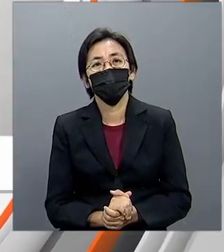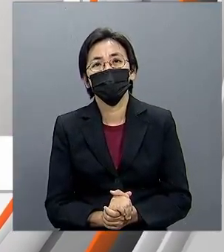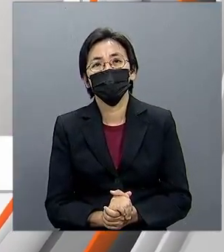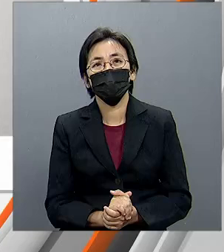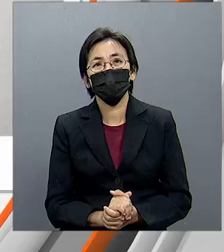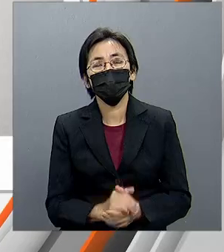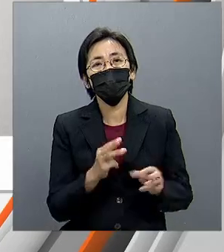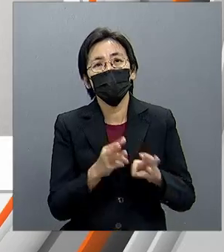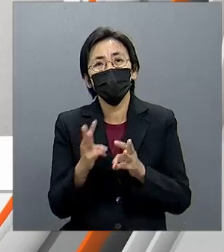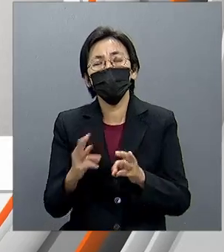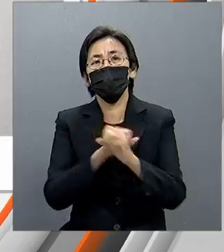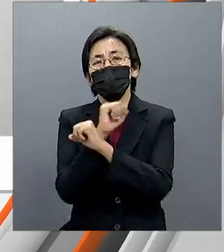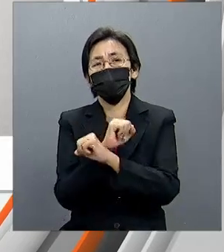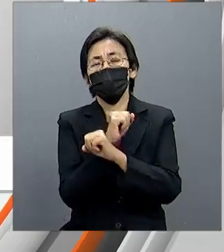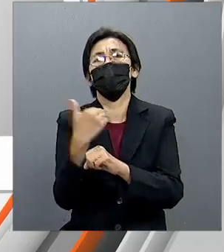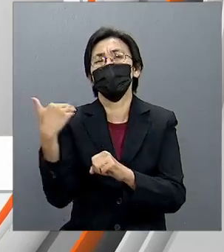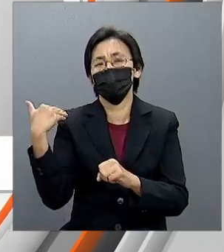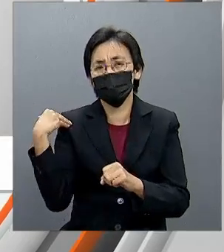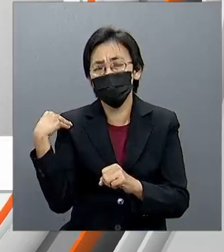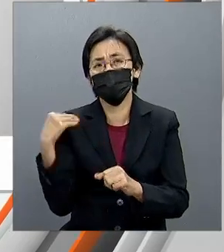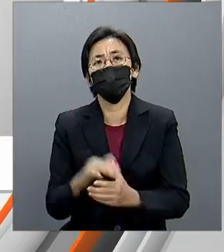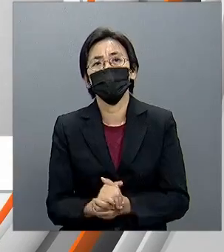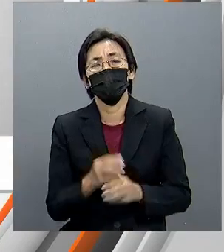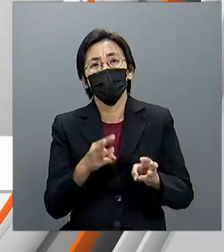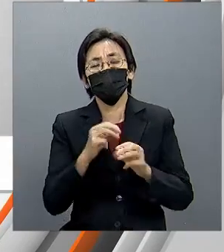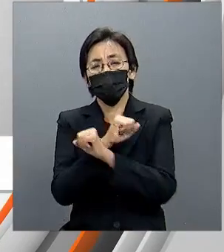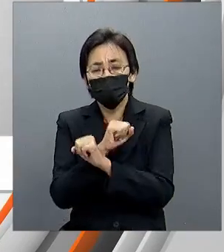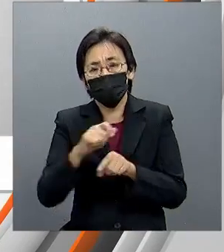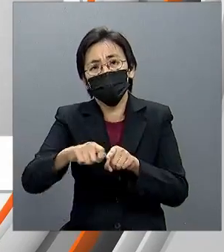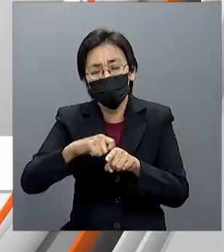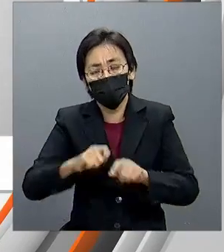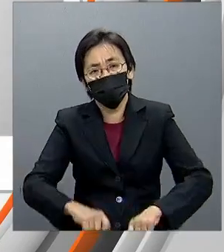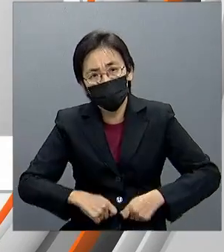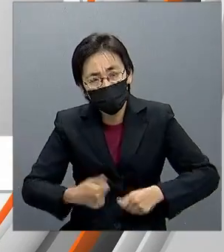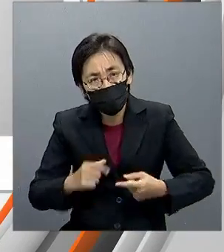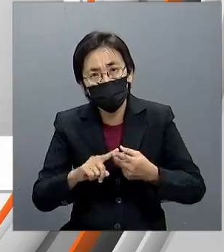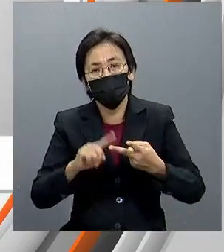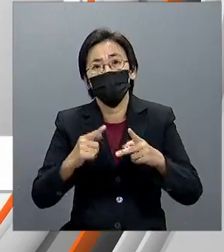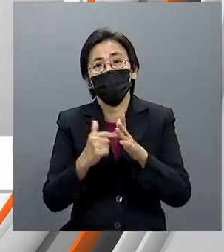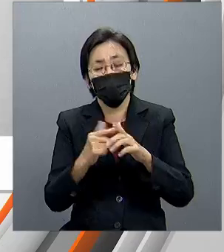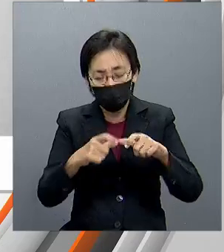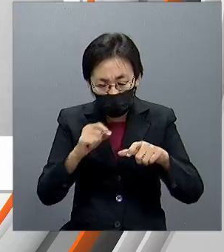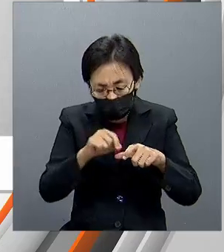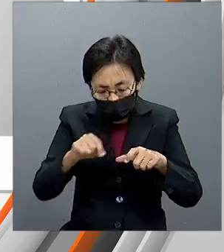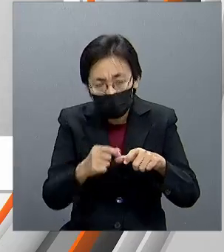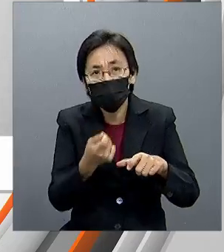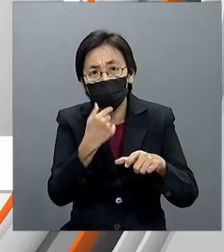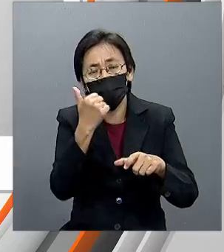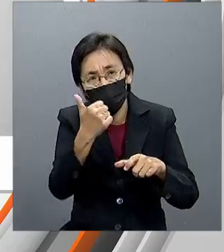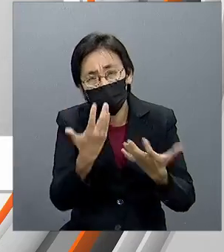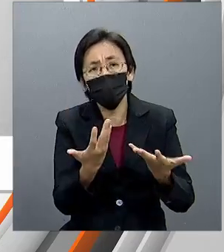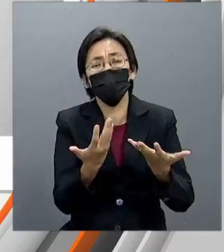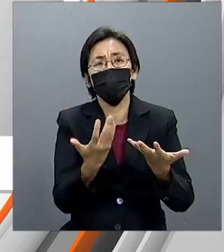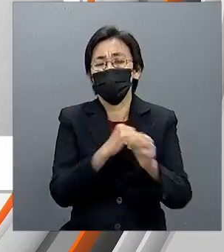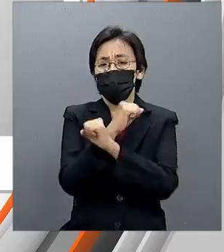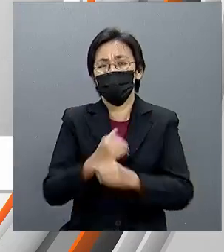การป้องกันเยอะนะครับป้องกันโดยคอนดอมก็ได้ป้องกันโดยยาคุมก็ได้การวางชีวิตมนุษย์มันควรจะกำหนดกฎเก